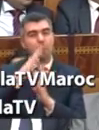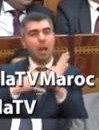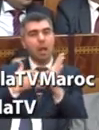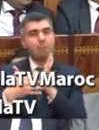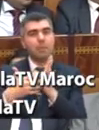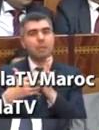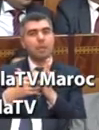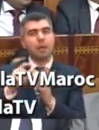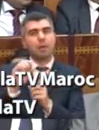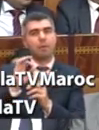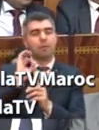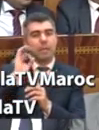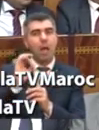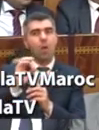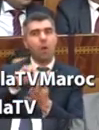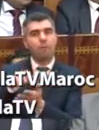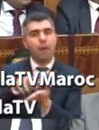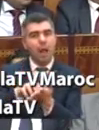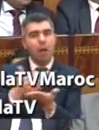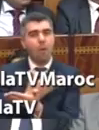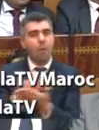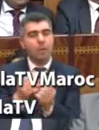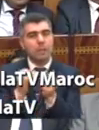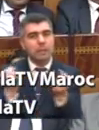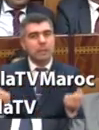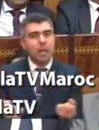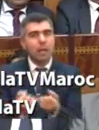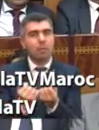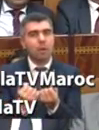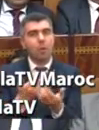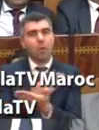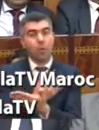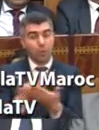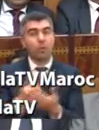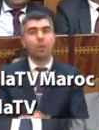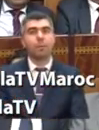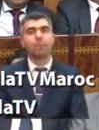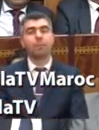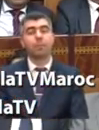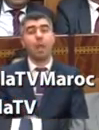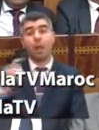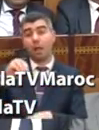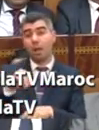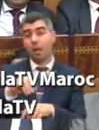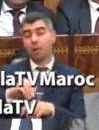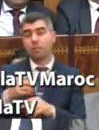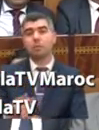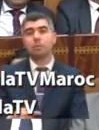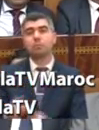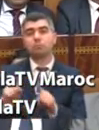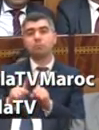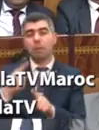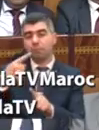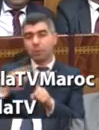التي تستجيب لمتطلبات التنمية الاقتصادية والاجتماعية المنشودة بها بما فيه تعميم الأقطاب